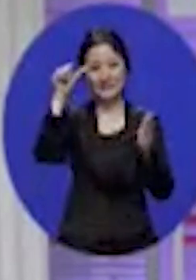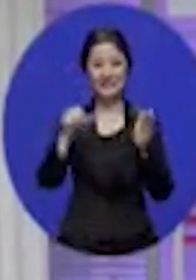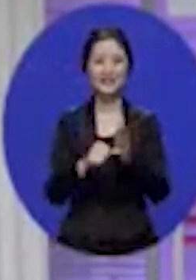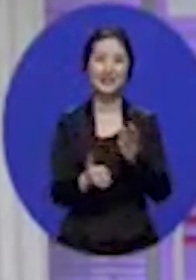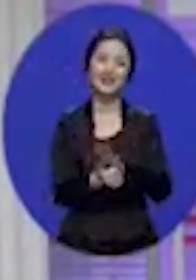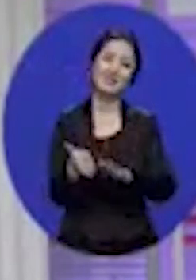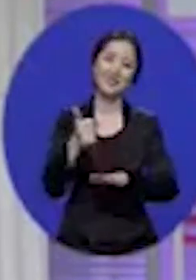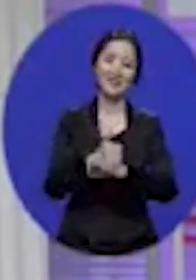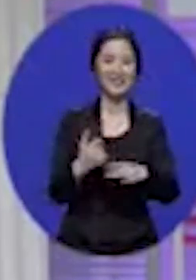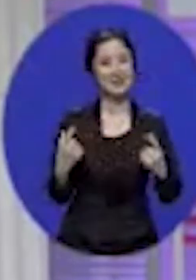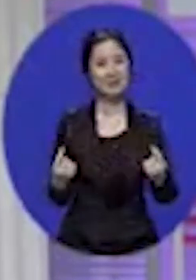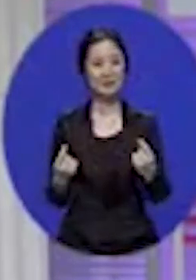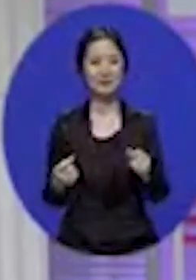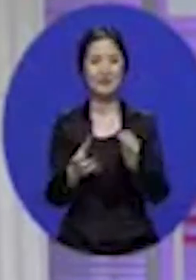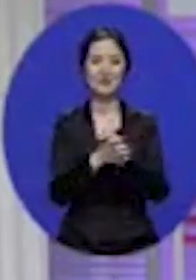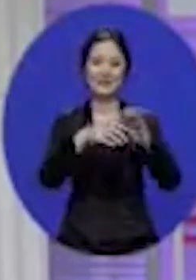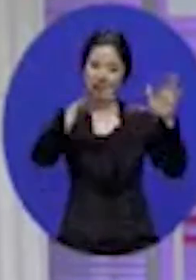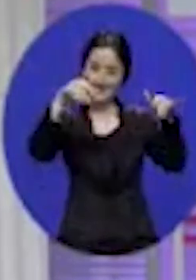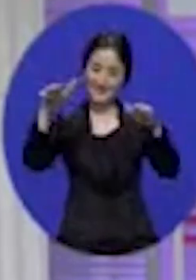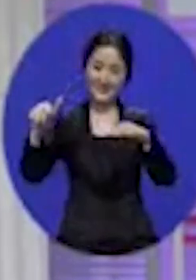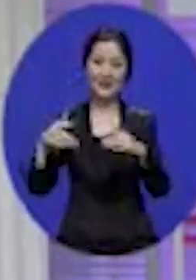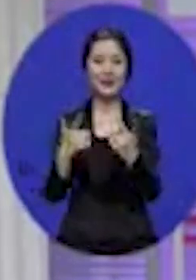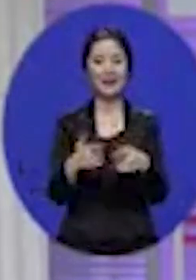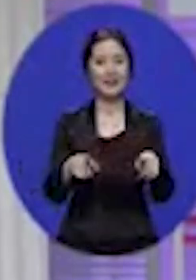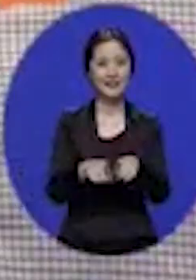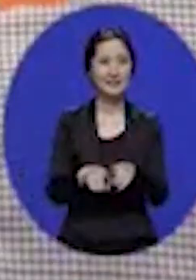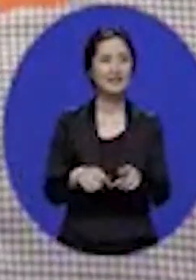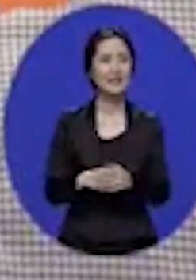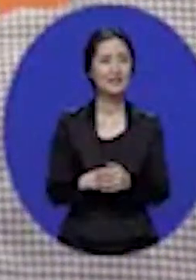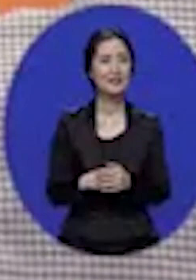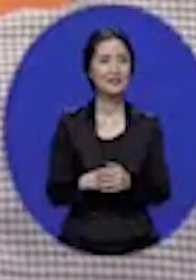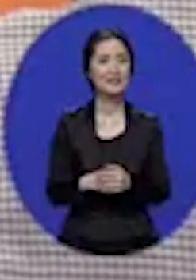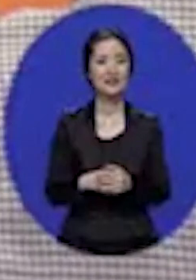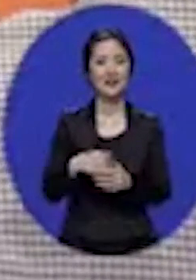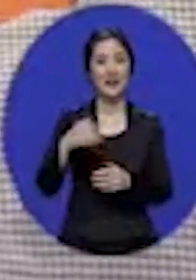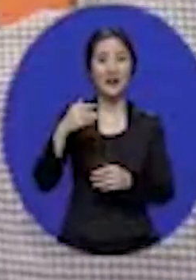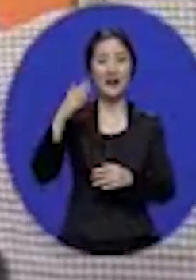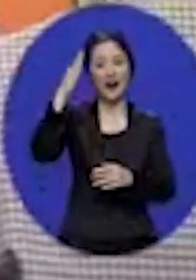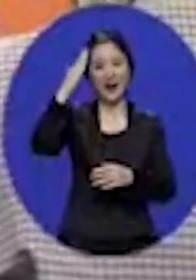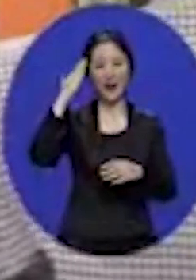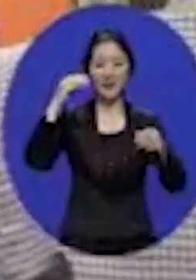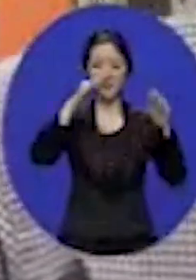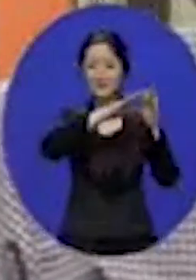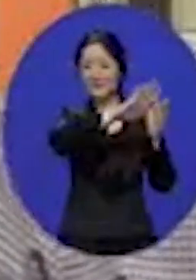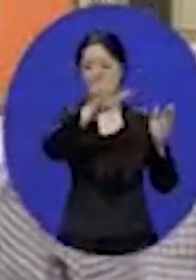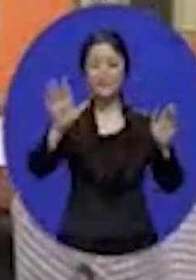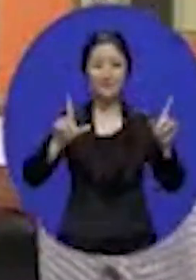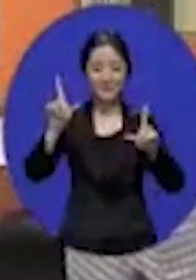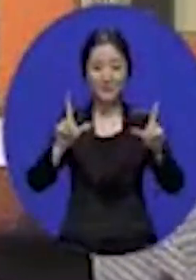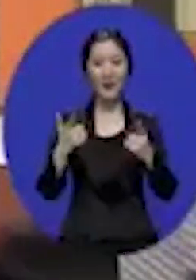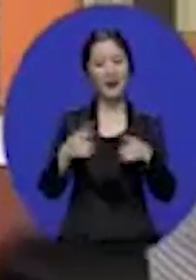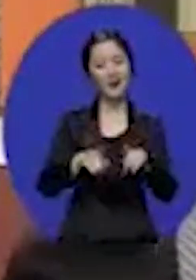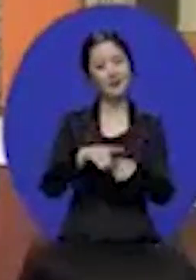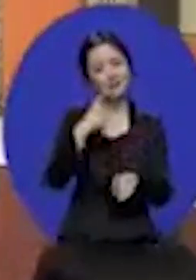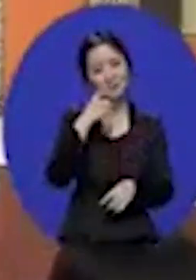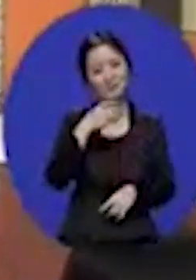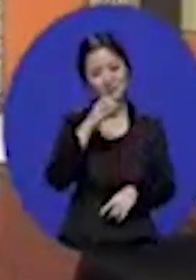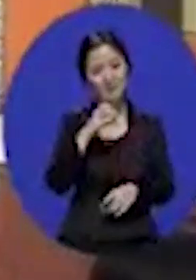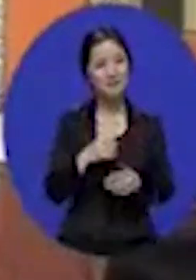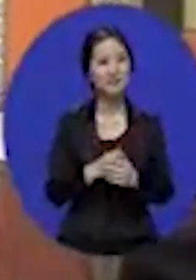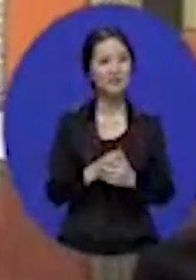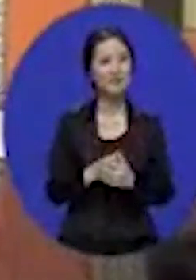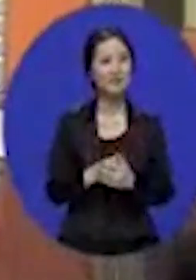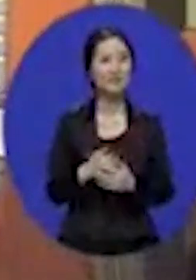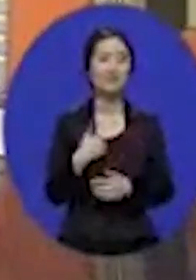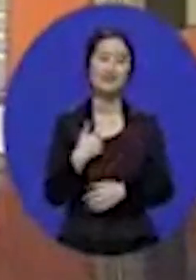성공했구나. 친구들 불러서 그 야경이 보이는 창가에 이렇게 의자를 탁 놓고 거기서 커피도 마시면서 어머